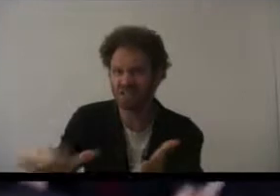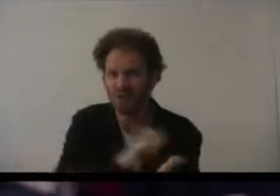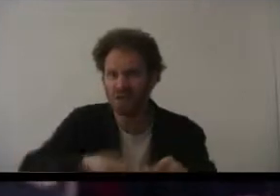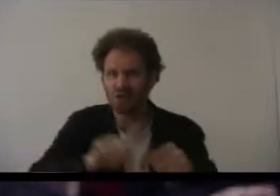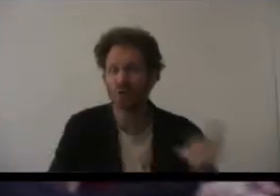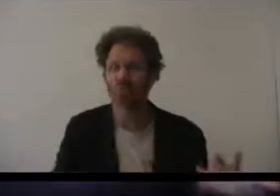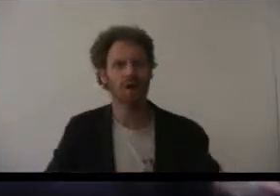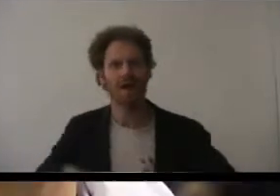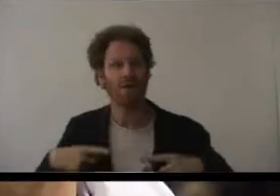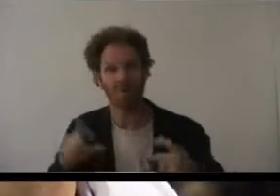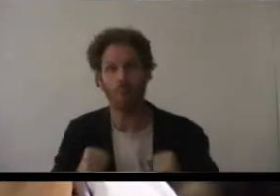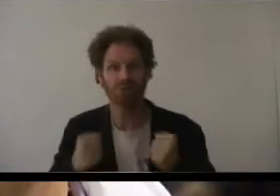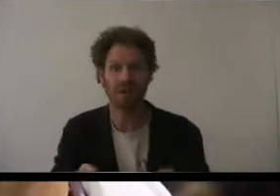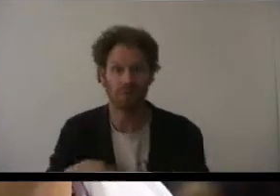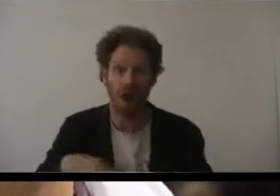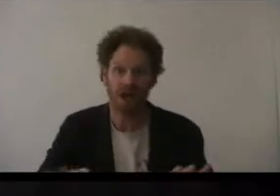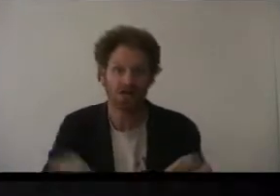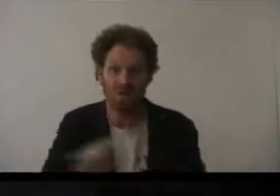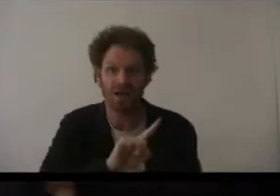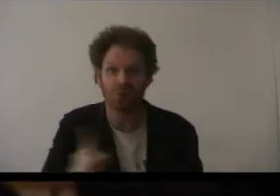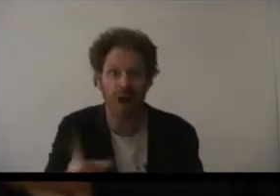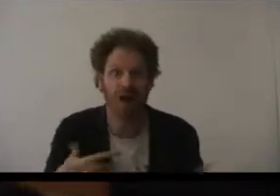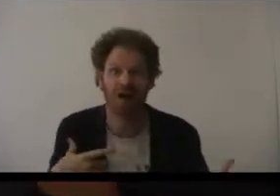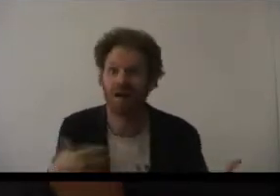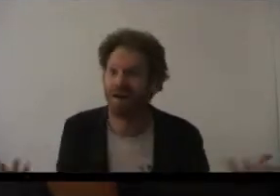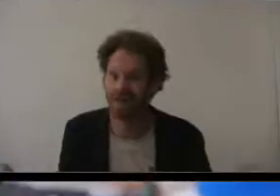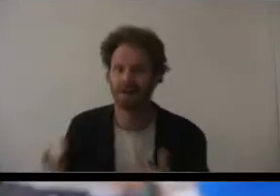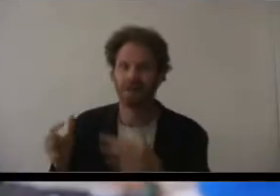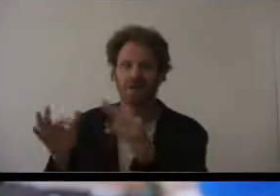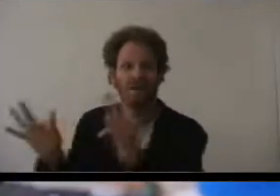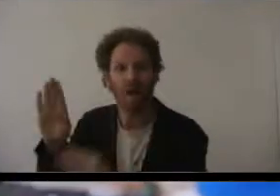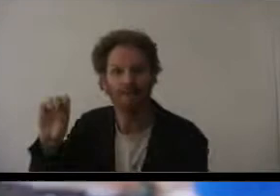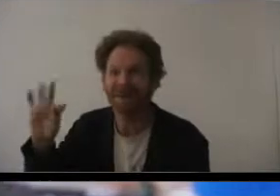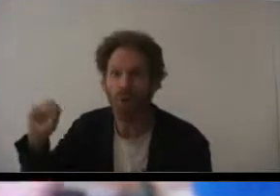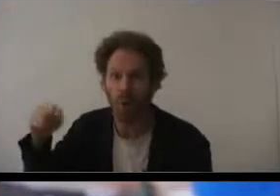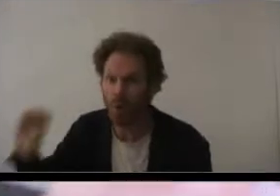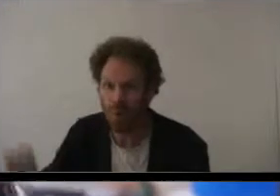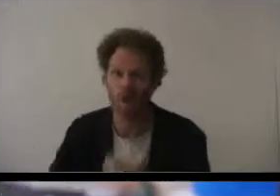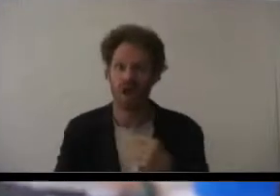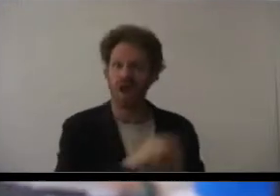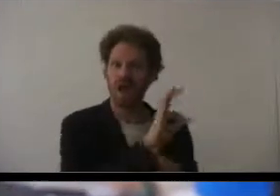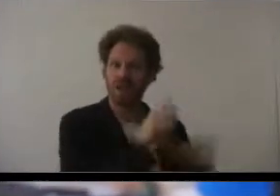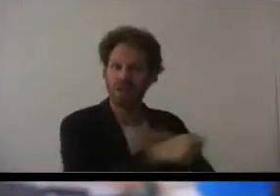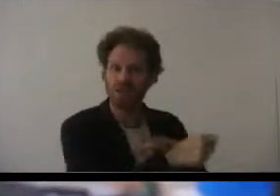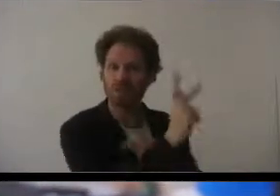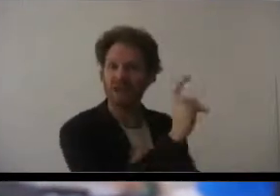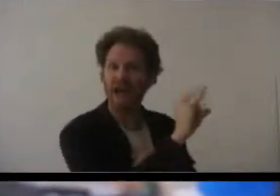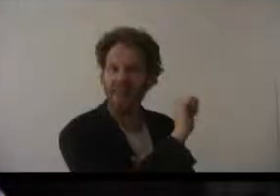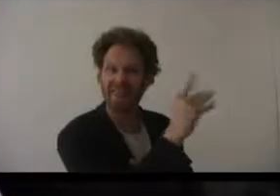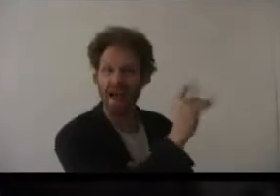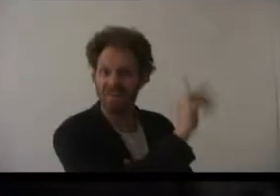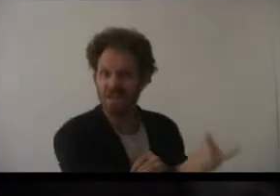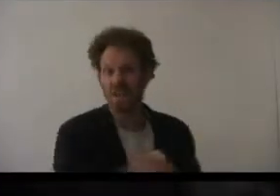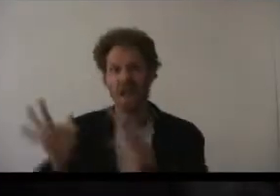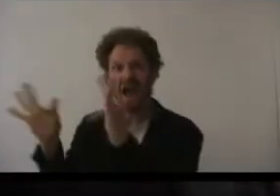choses. Dans la vie il faut oser. Relever les défis. Le péris c'est celui de ne pas en prendre. Faire le pays en marche, en marche.